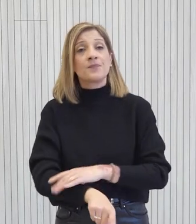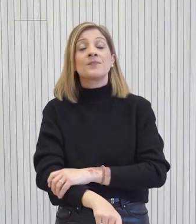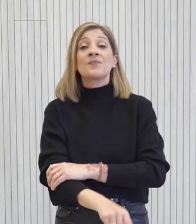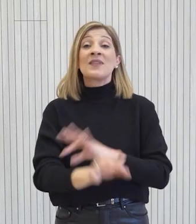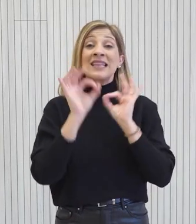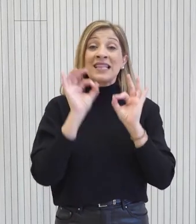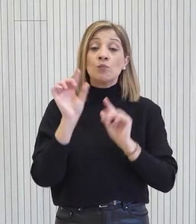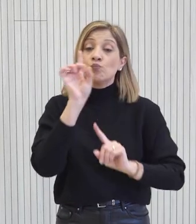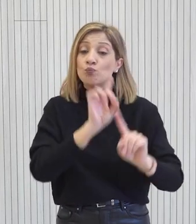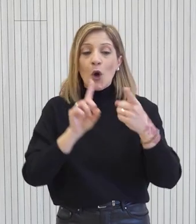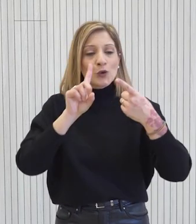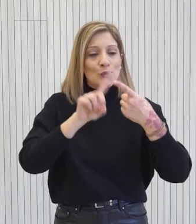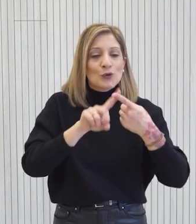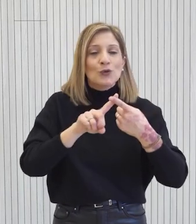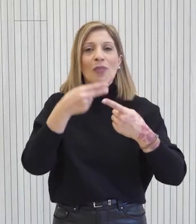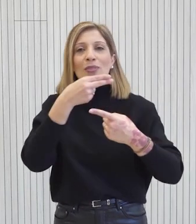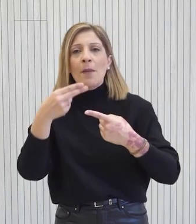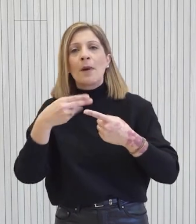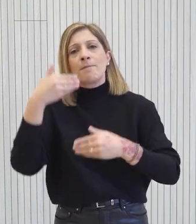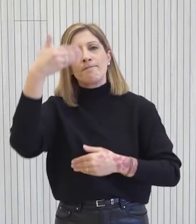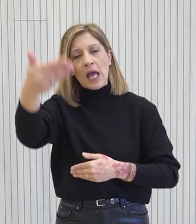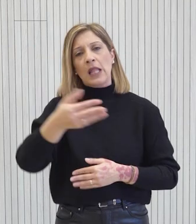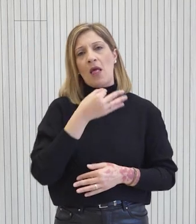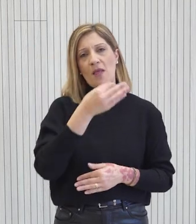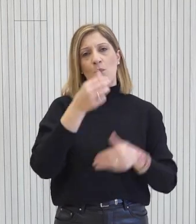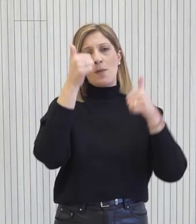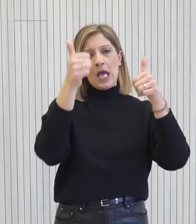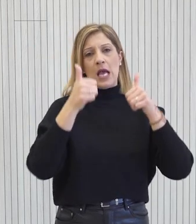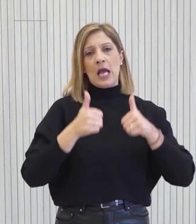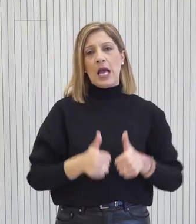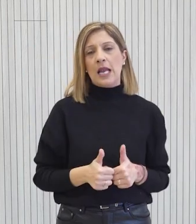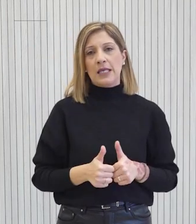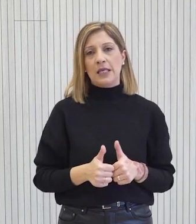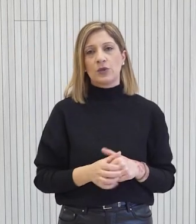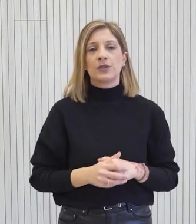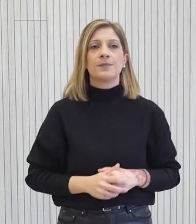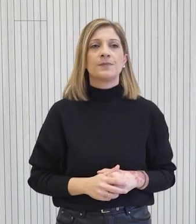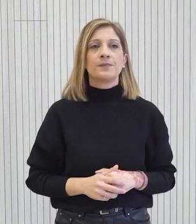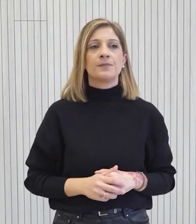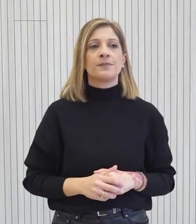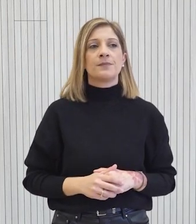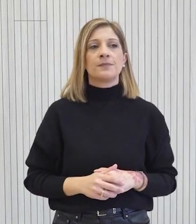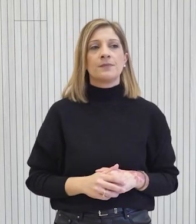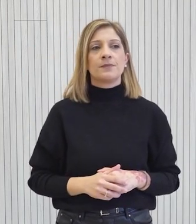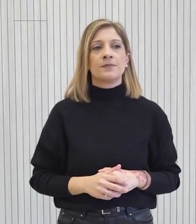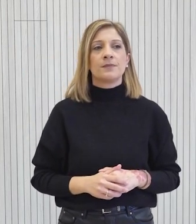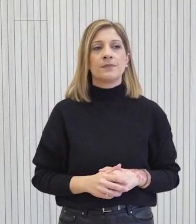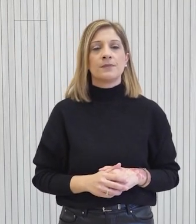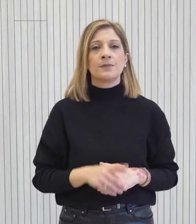ακριβείς συναντήσεις που θα μπορέσουν να πραγματοποιηθούν θα ανακοινωθούν μόλις οριστούν.